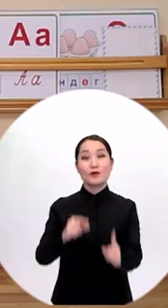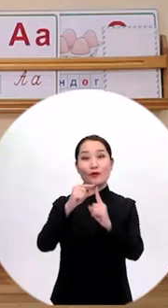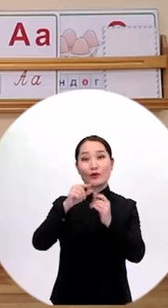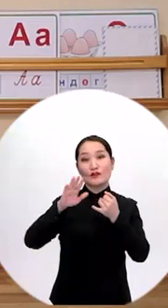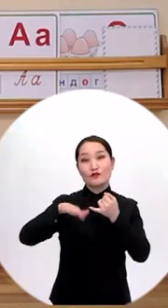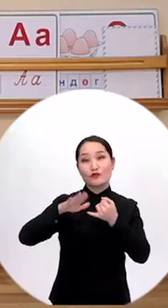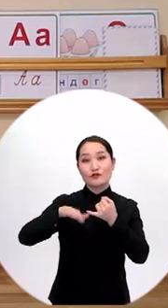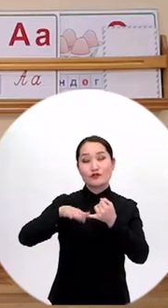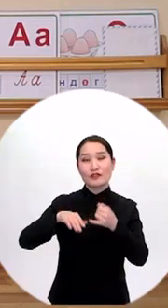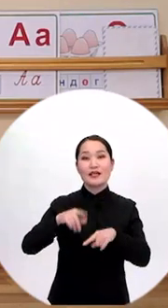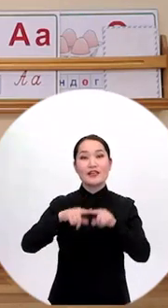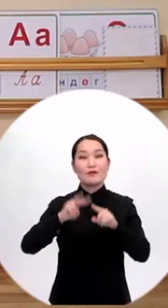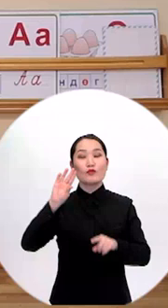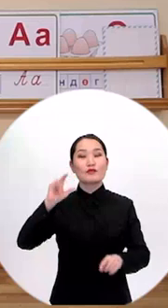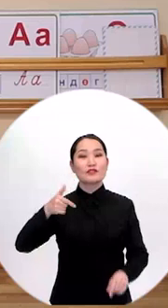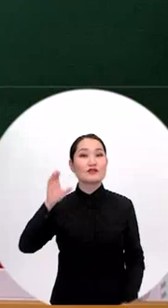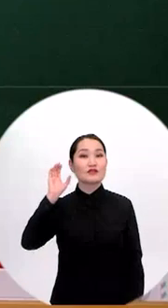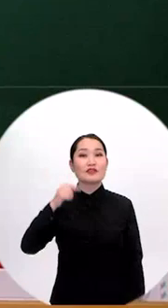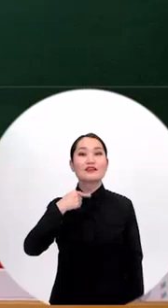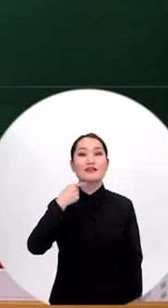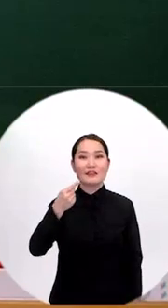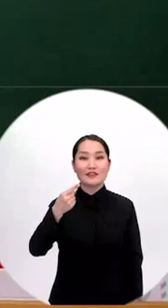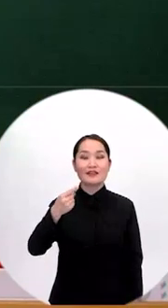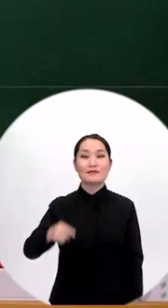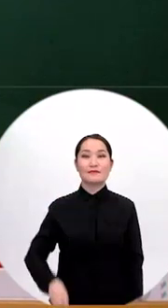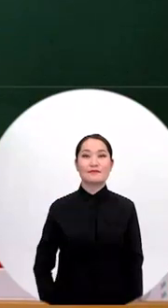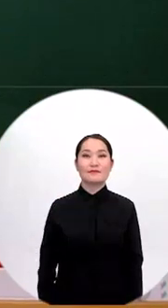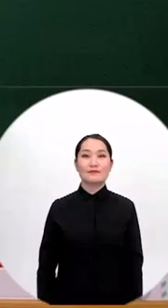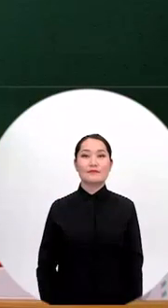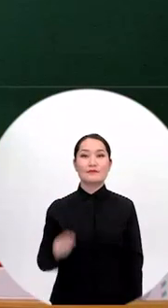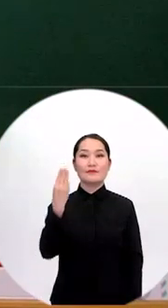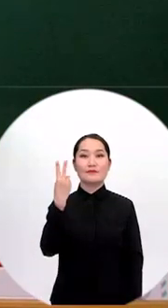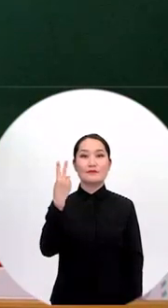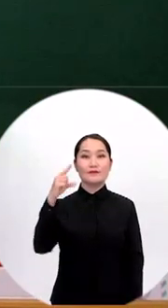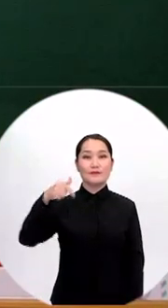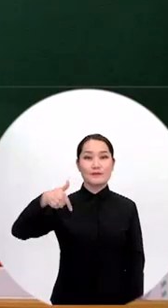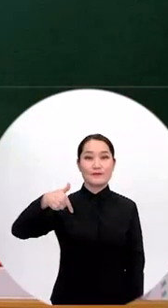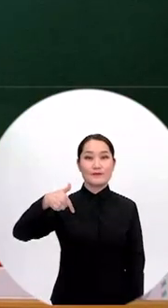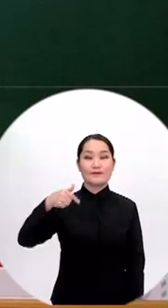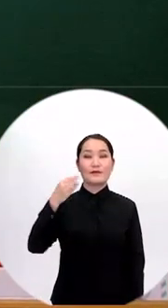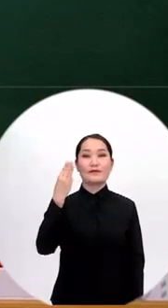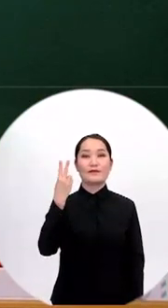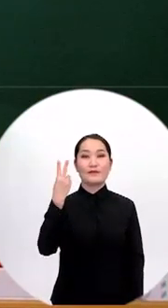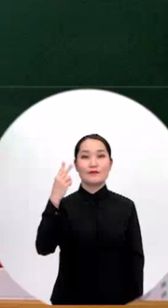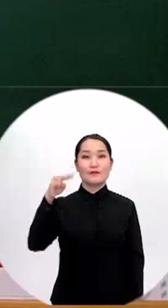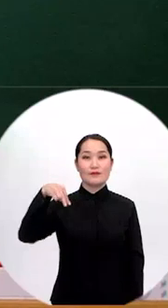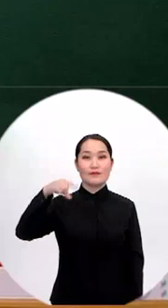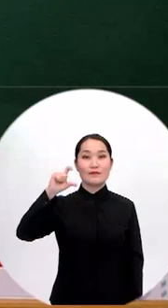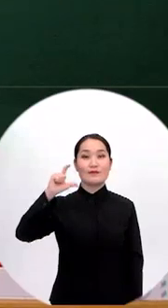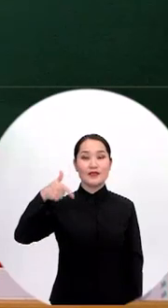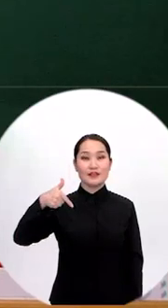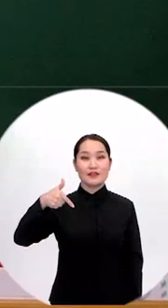төгсгөлд ямар гээгүүлэгч аваа сонсогдож байна вэ? Аваагаа хэлээрэй. Шүлэг.